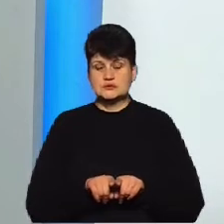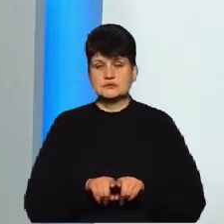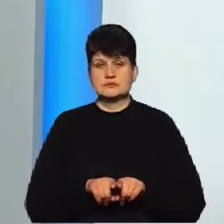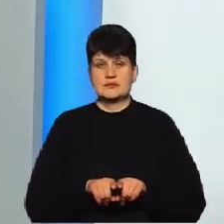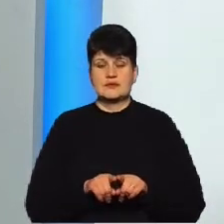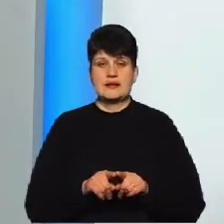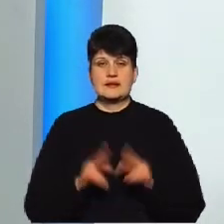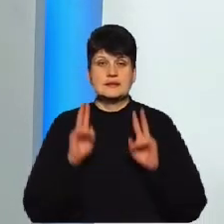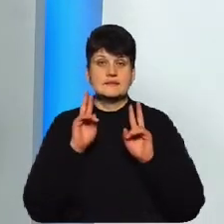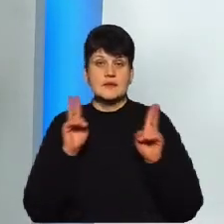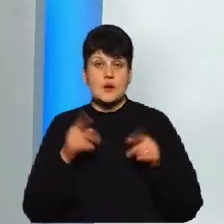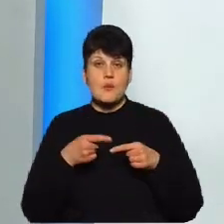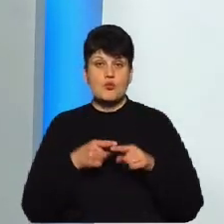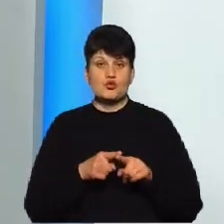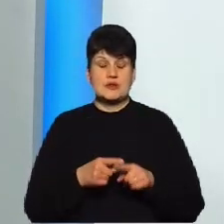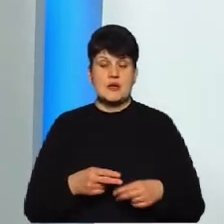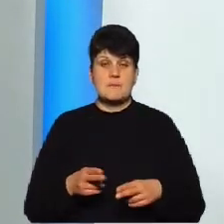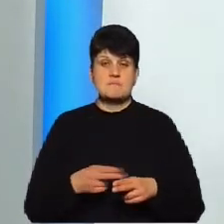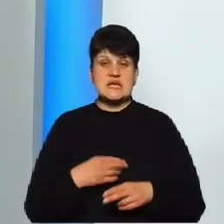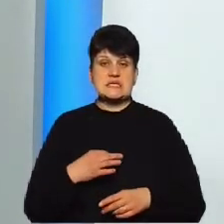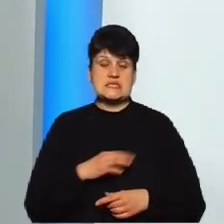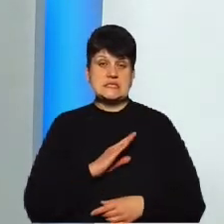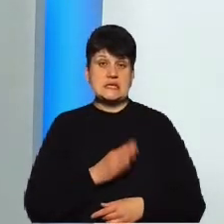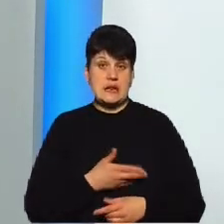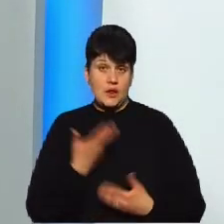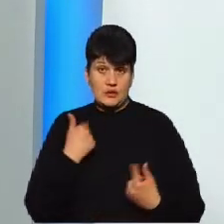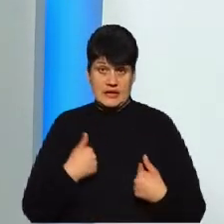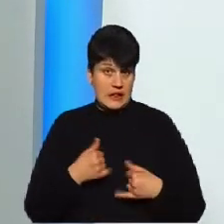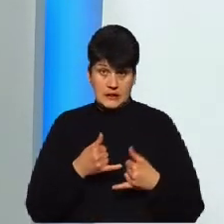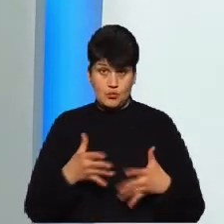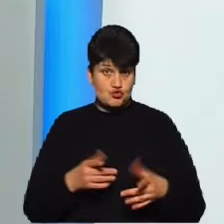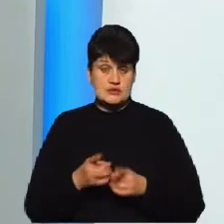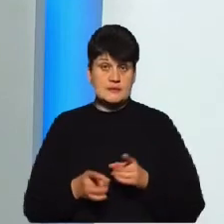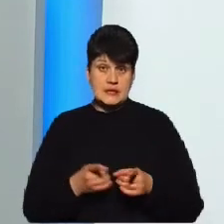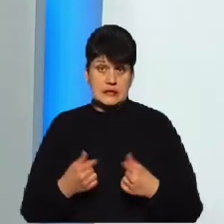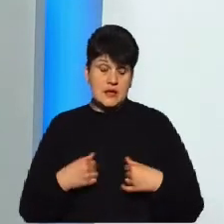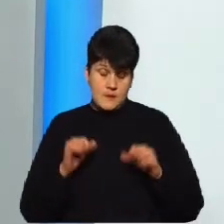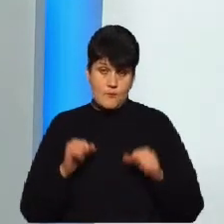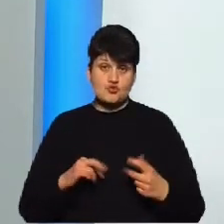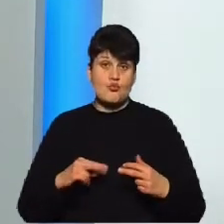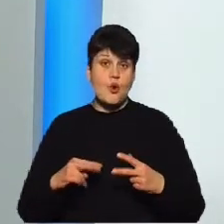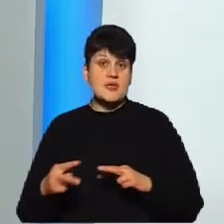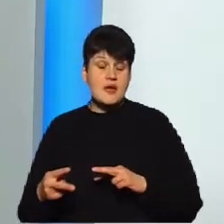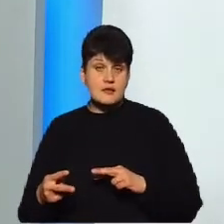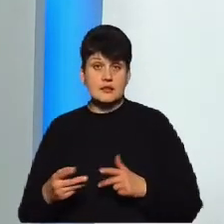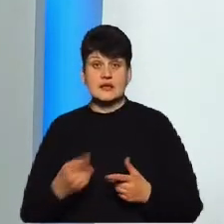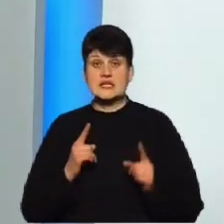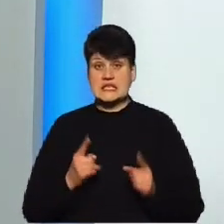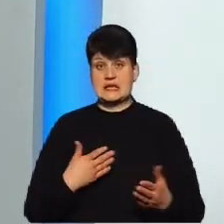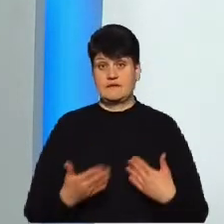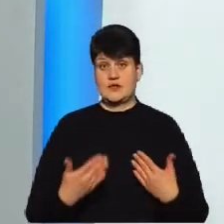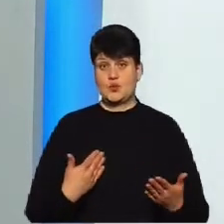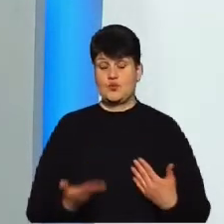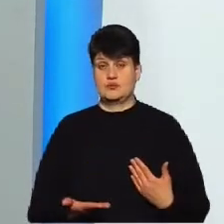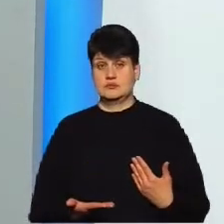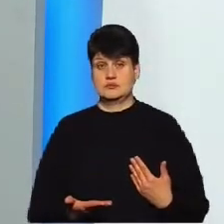на безсилля. Коли я не можу що ось змінити, я можу поміняти тільки ставлення